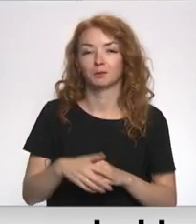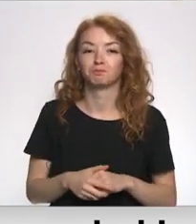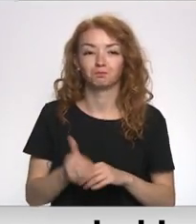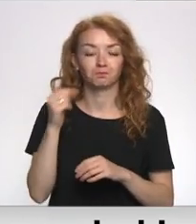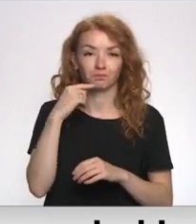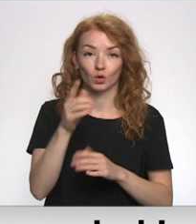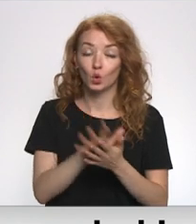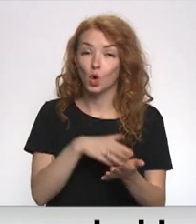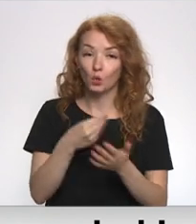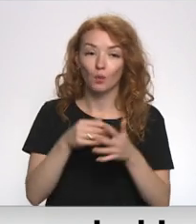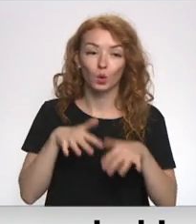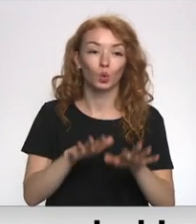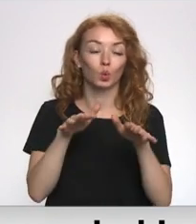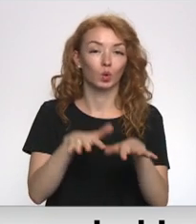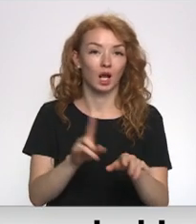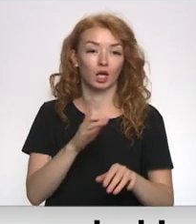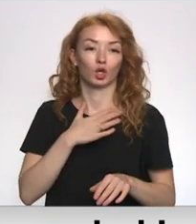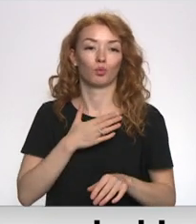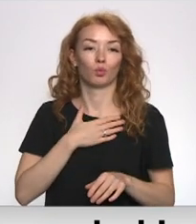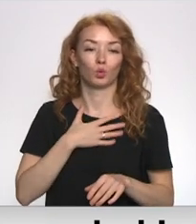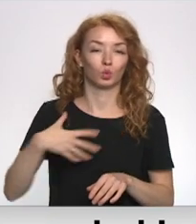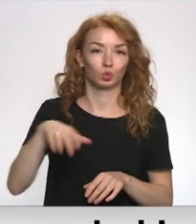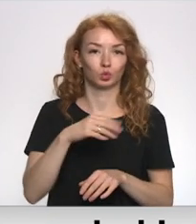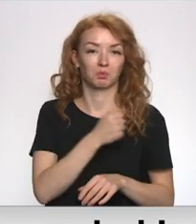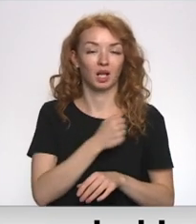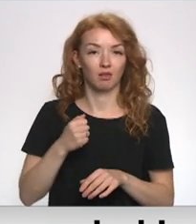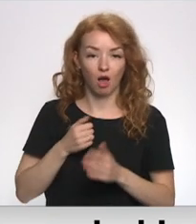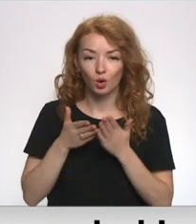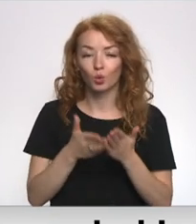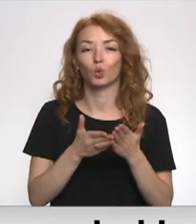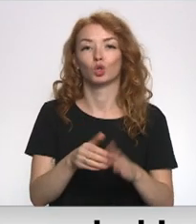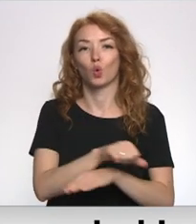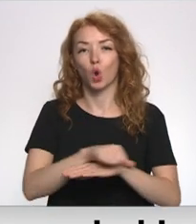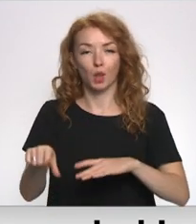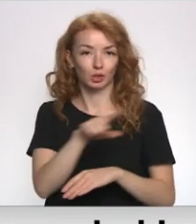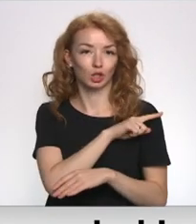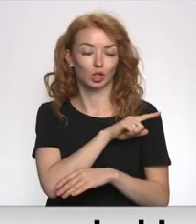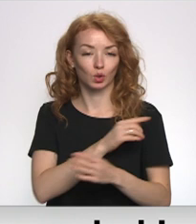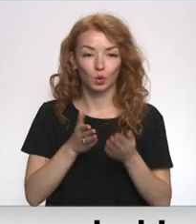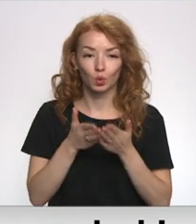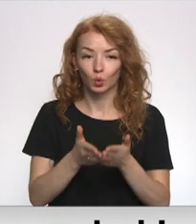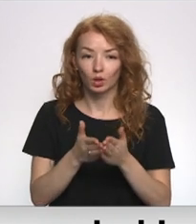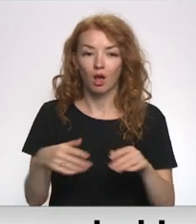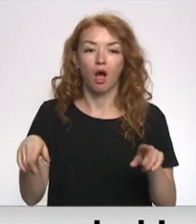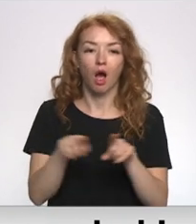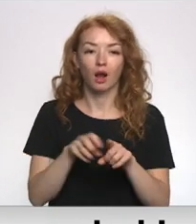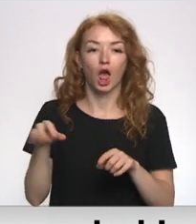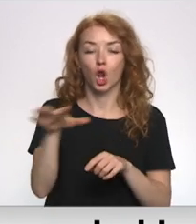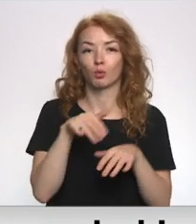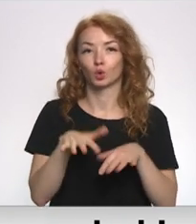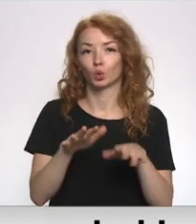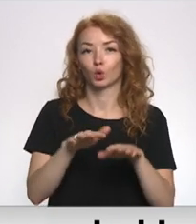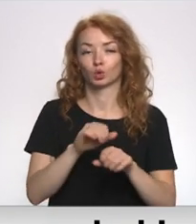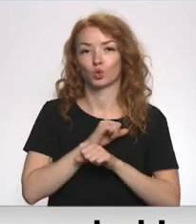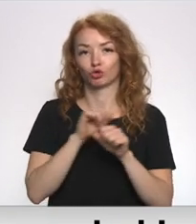aizvien jūrā ir mūsu militārie kuģi un robežsardzes kuģi, kā arī ir pacelts Eiropas jūras